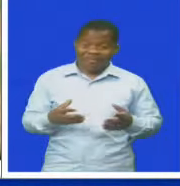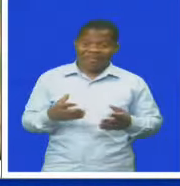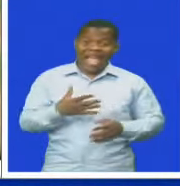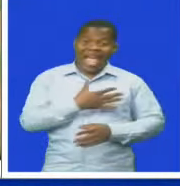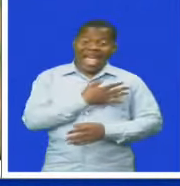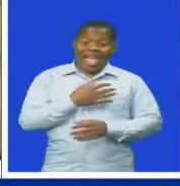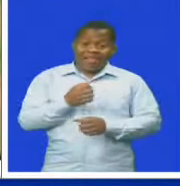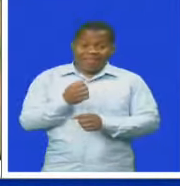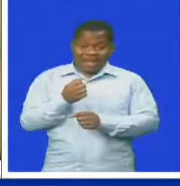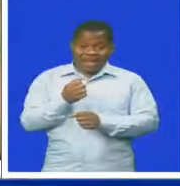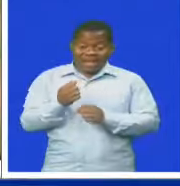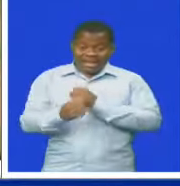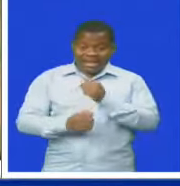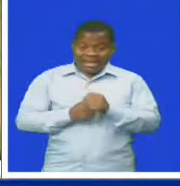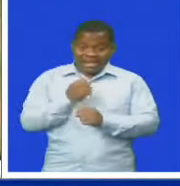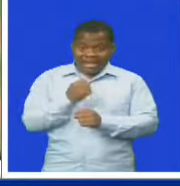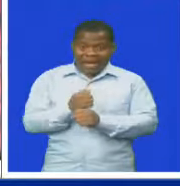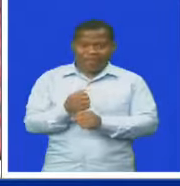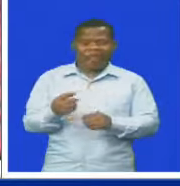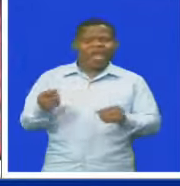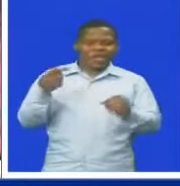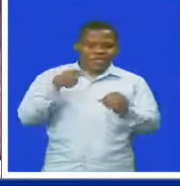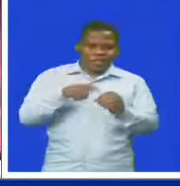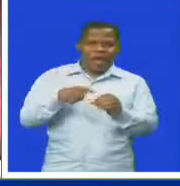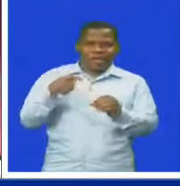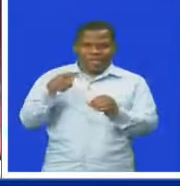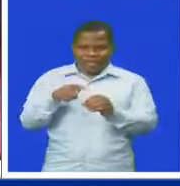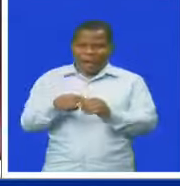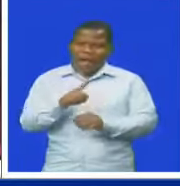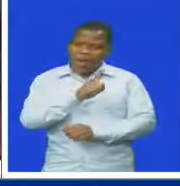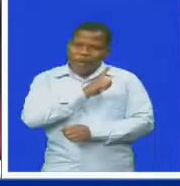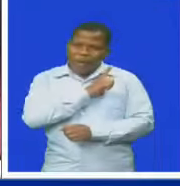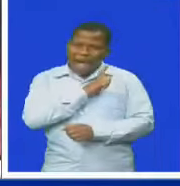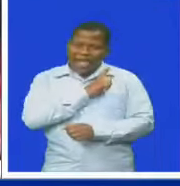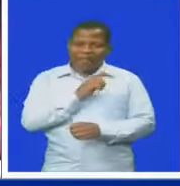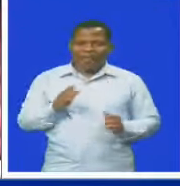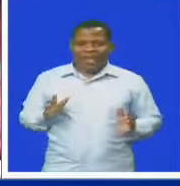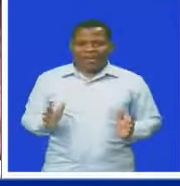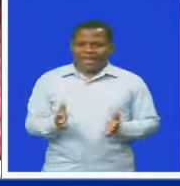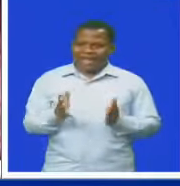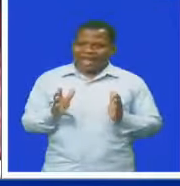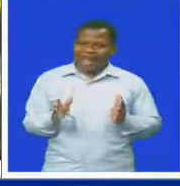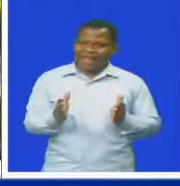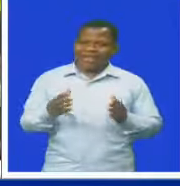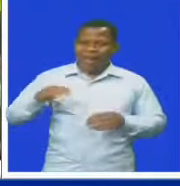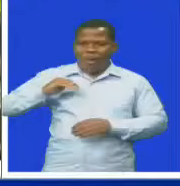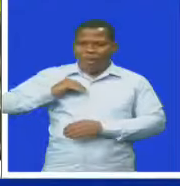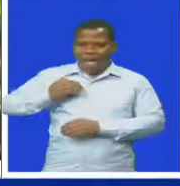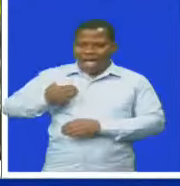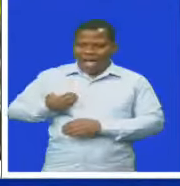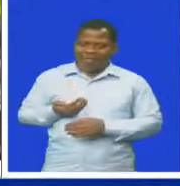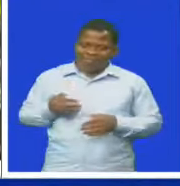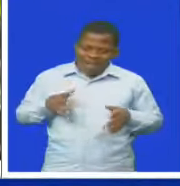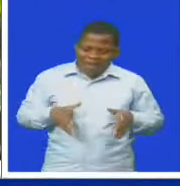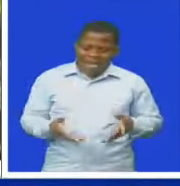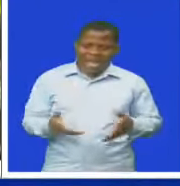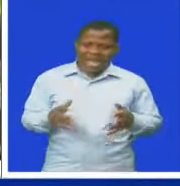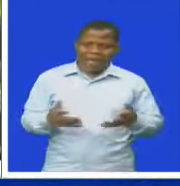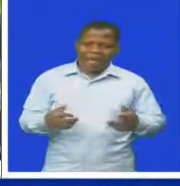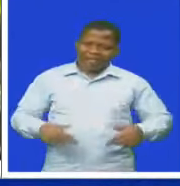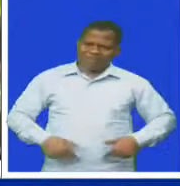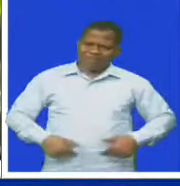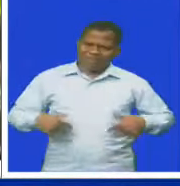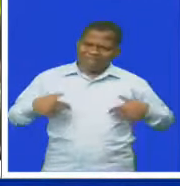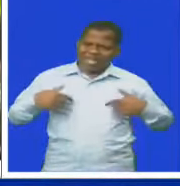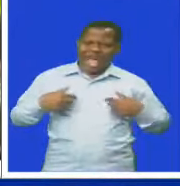tekulima kuthi kube yinvo labadiphilisa ngayo. Eminyakeni le yengcile nawusacala lomncintiswano bomake bebalima